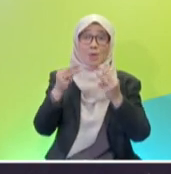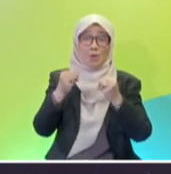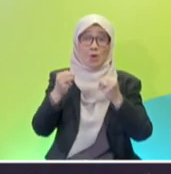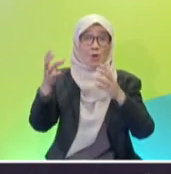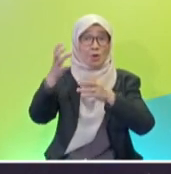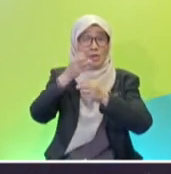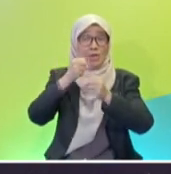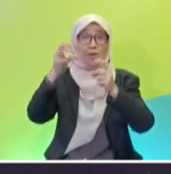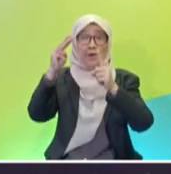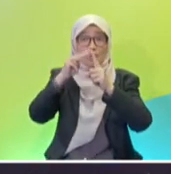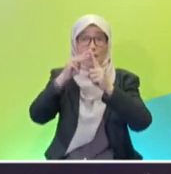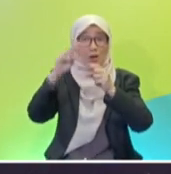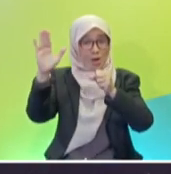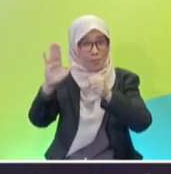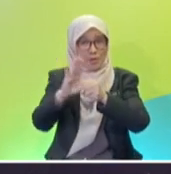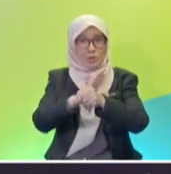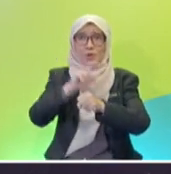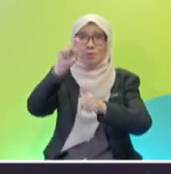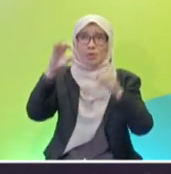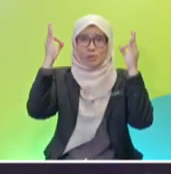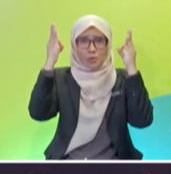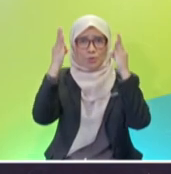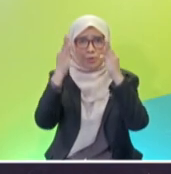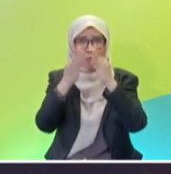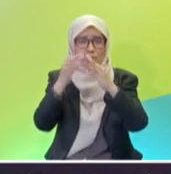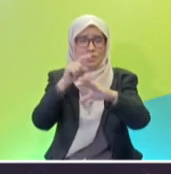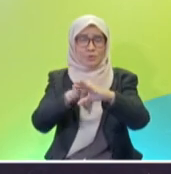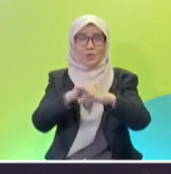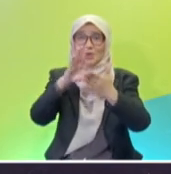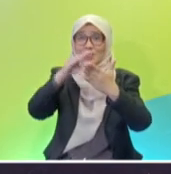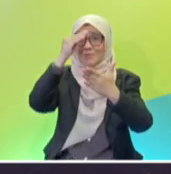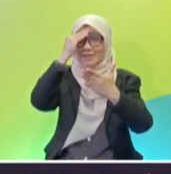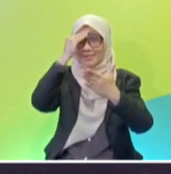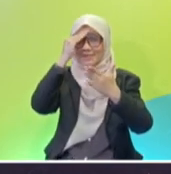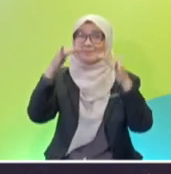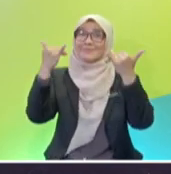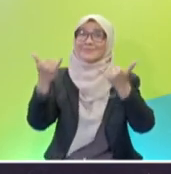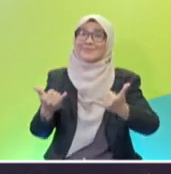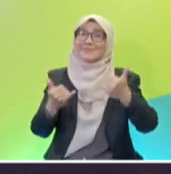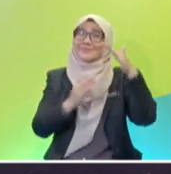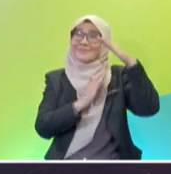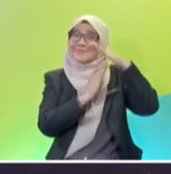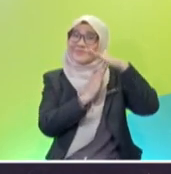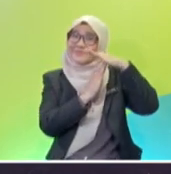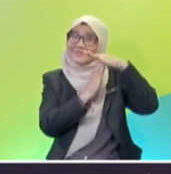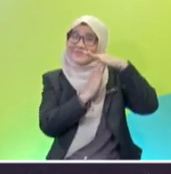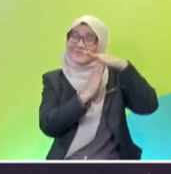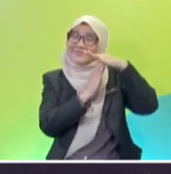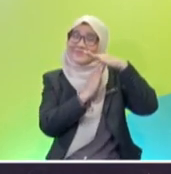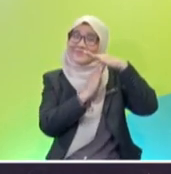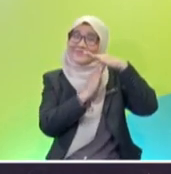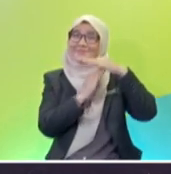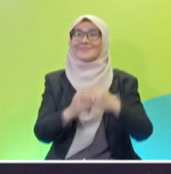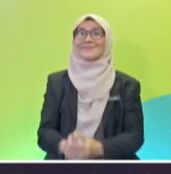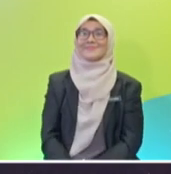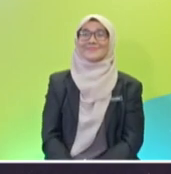tu. Betul-betul fokus masa cikgu. Betul? Tengah belajar tu. Dan sekarang kita akan berehat sebentar saja ya. Jangan ke mana-mana, terus bersama kami di Didik TV